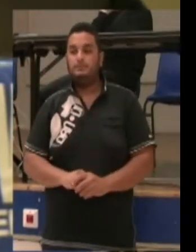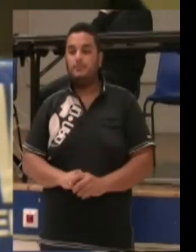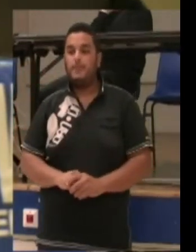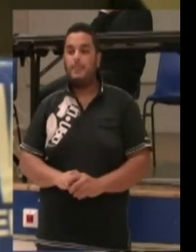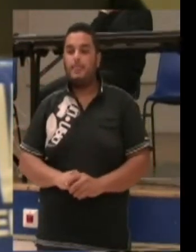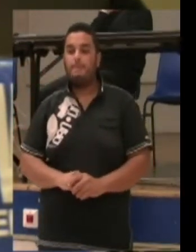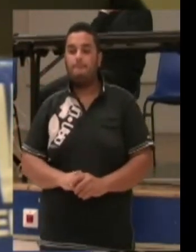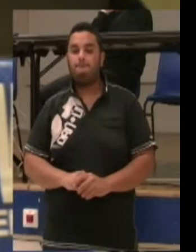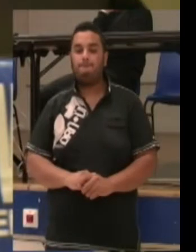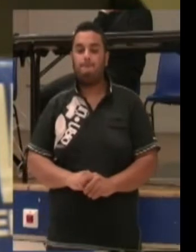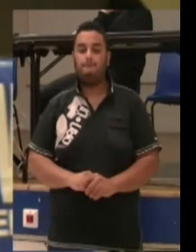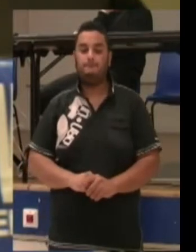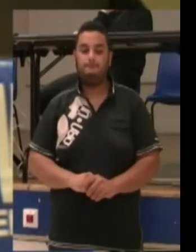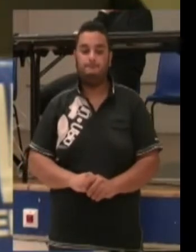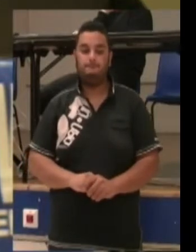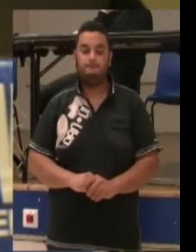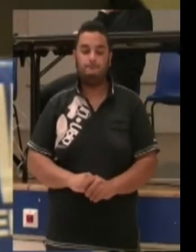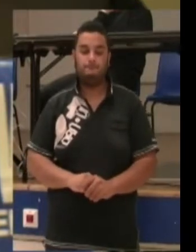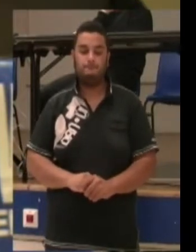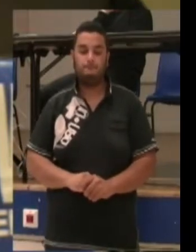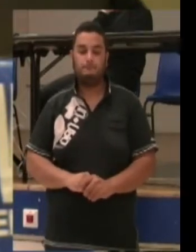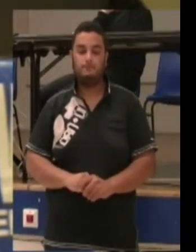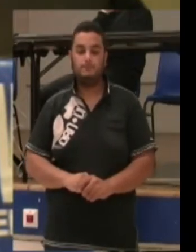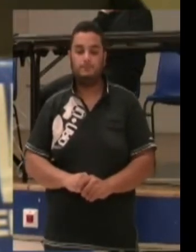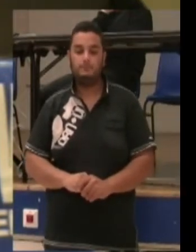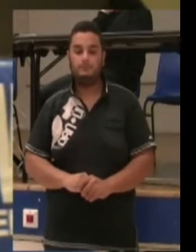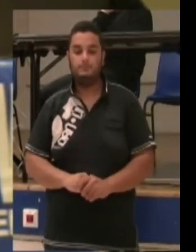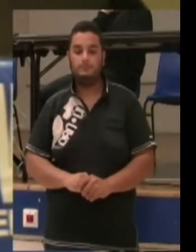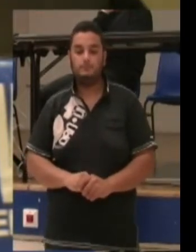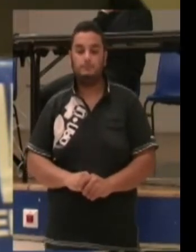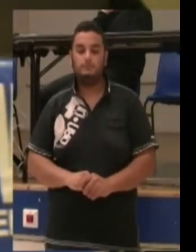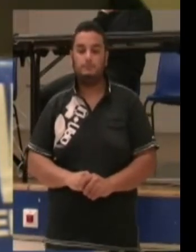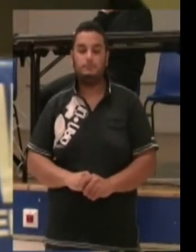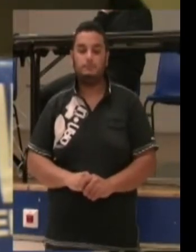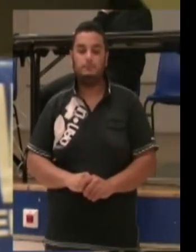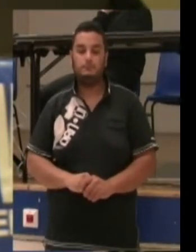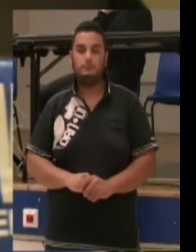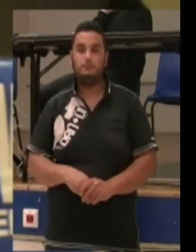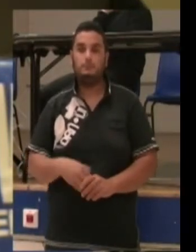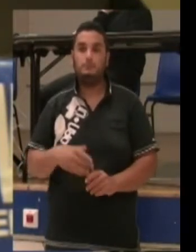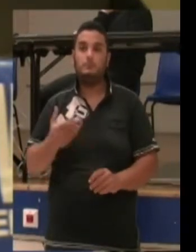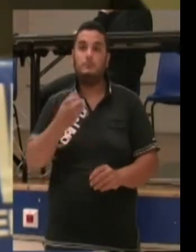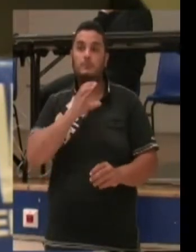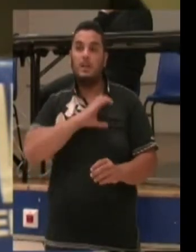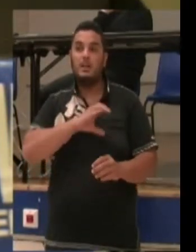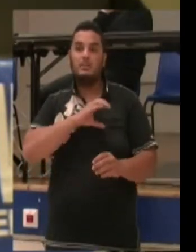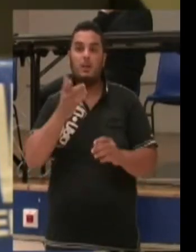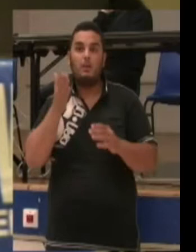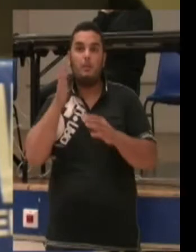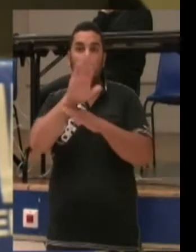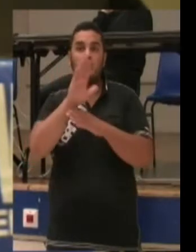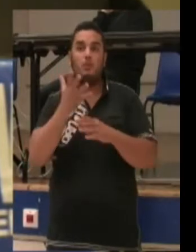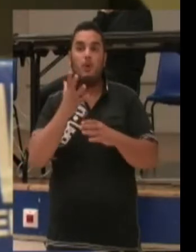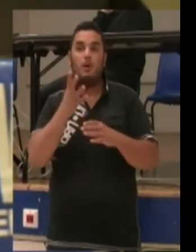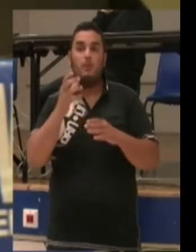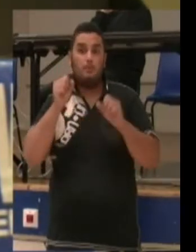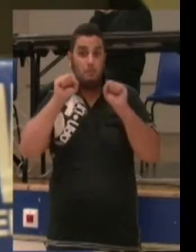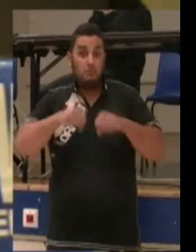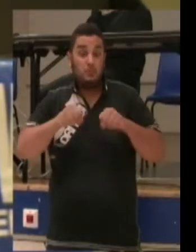suite à cette prise de conscience, eh bien, on essaie de montrer qu'une alternative est nécessaire et